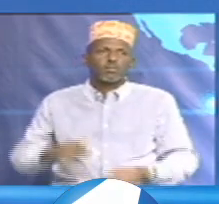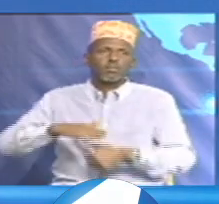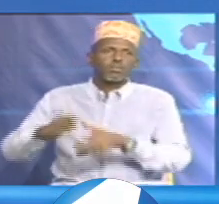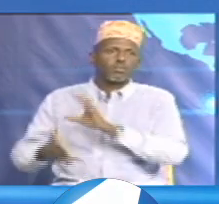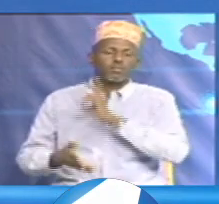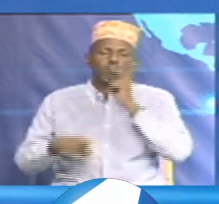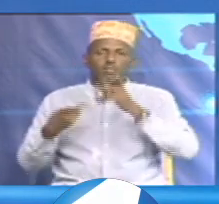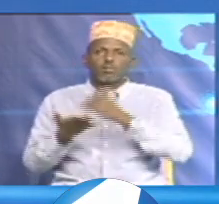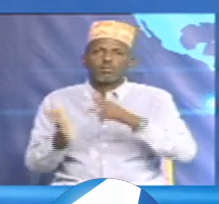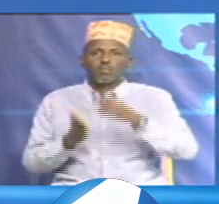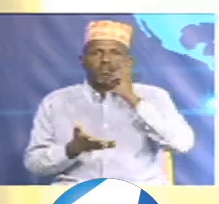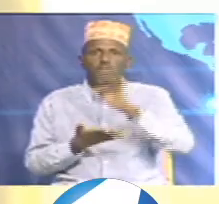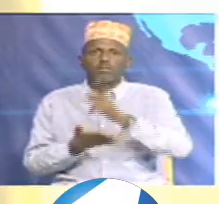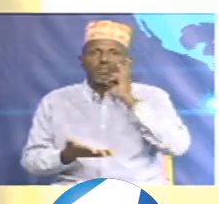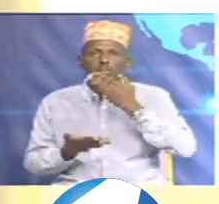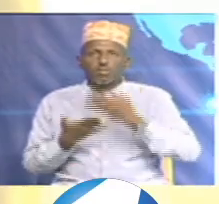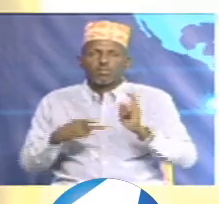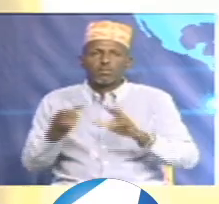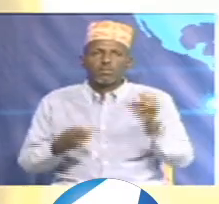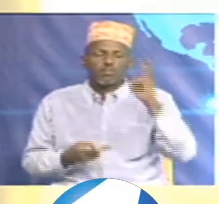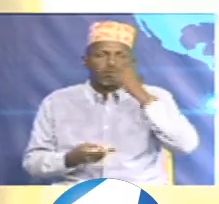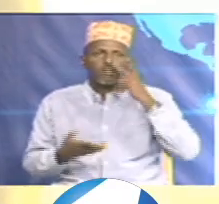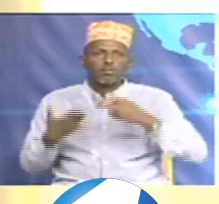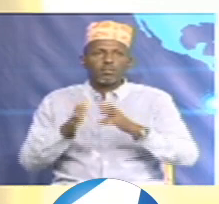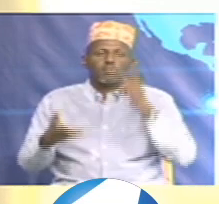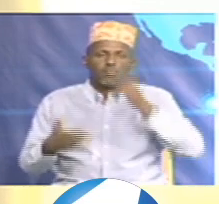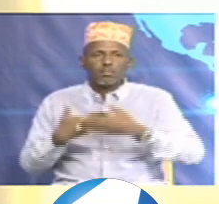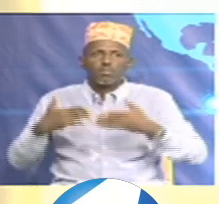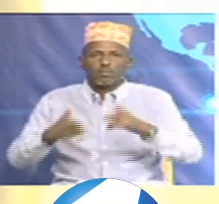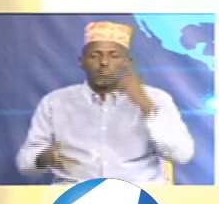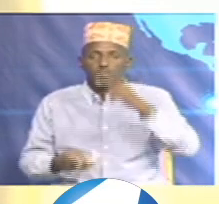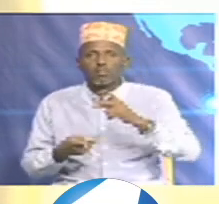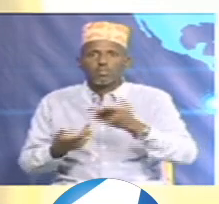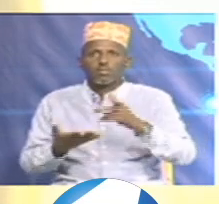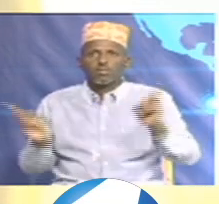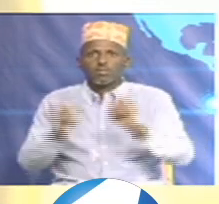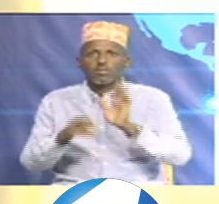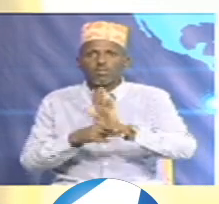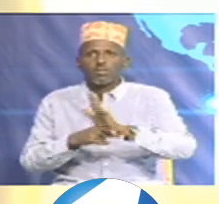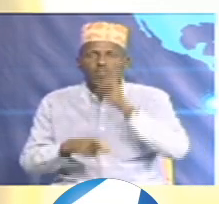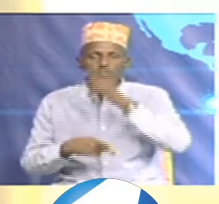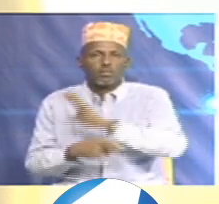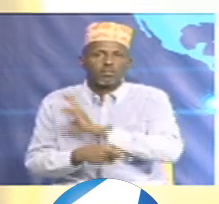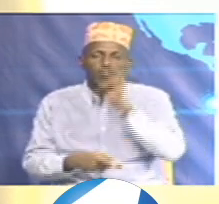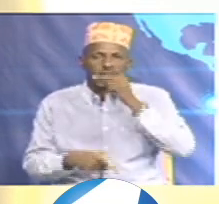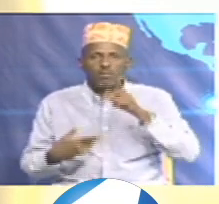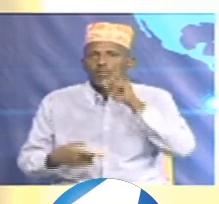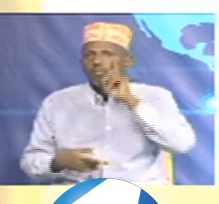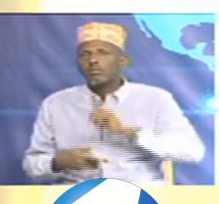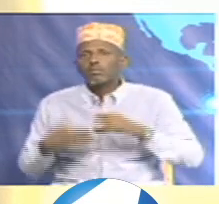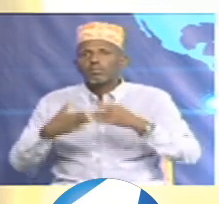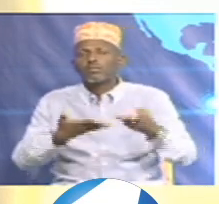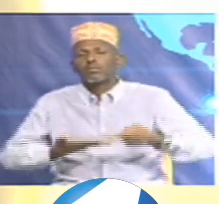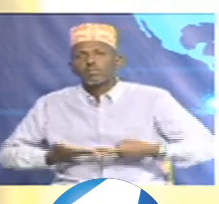Le ministre des Affaires musulmanes, de la Culture et des Biens Warfs, Moumine Hassan Barré, a souligné à cet égard que la représentation féminine a connu